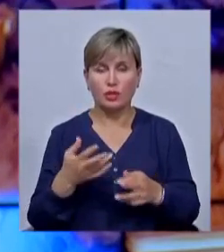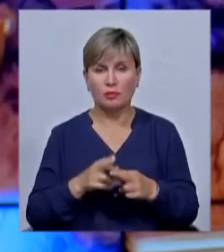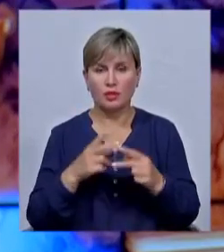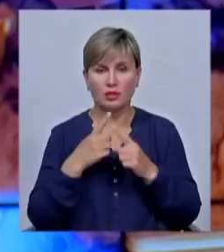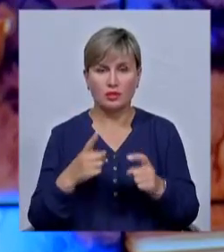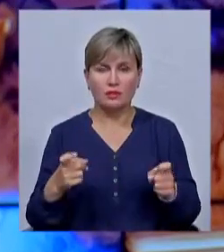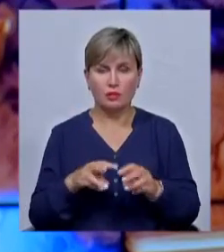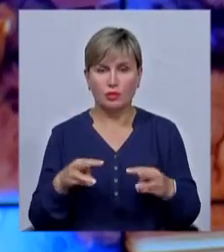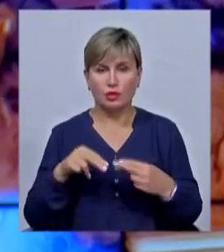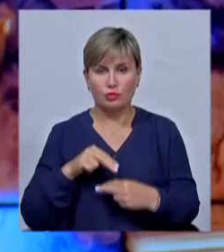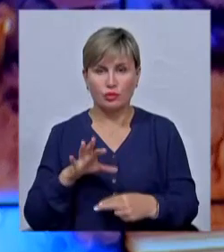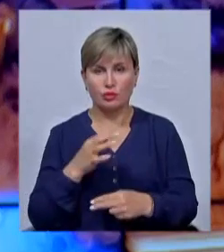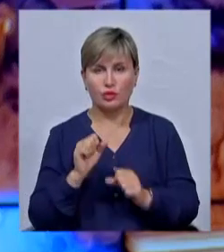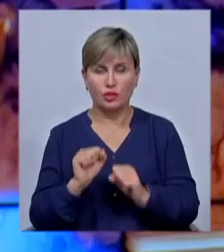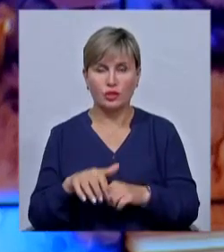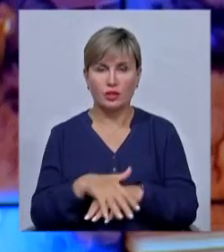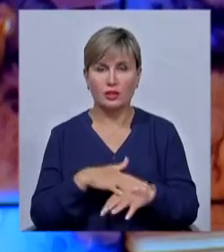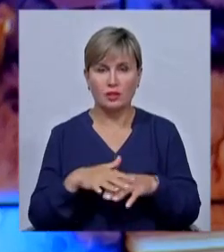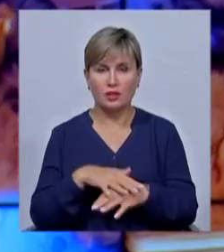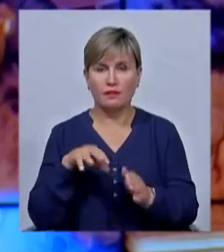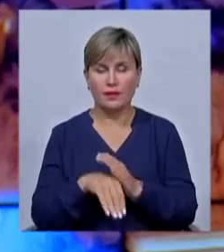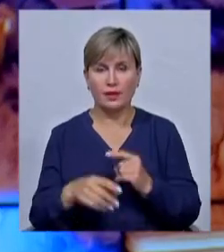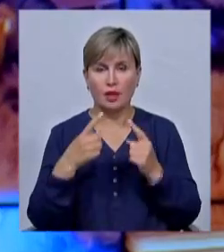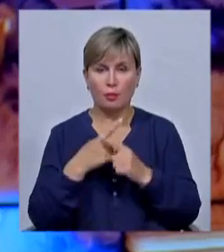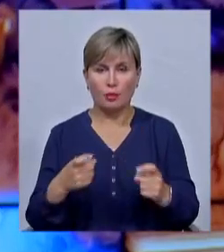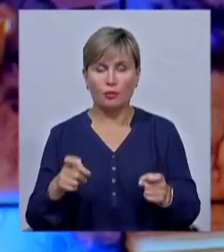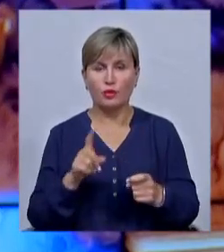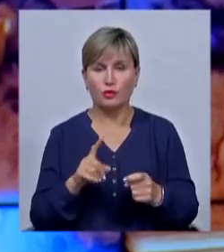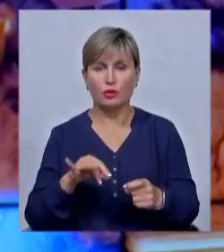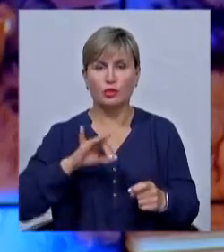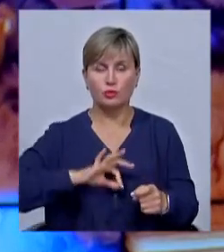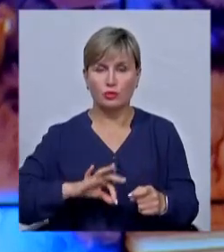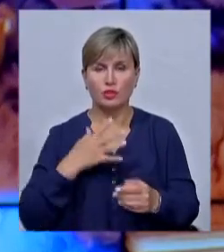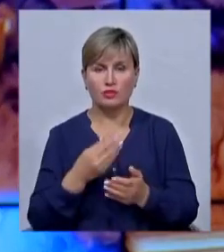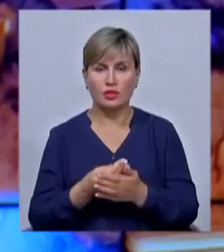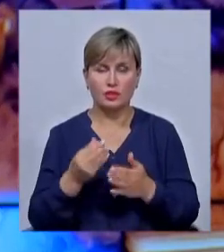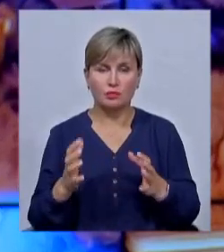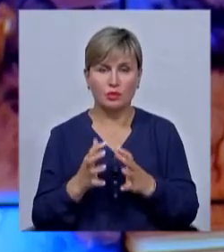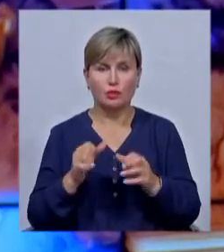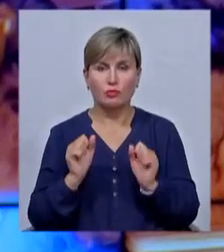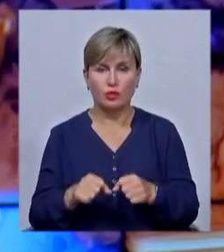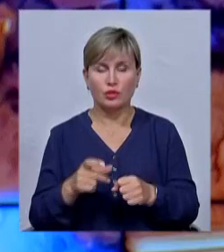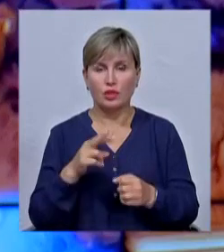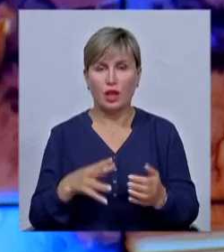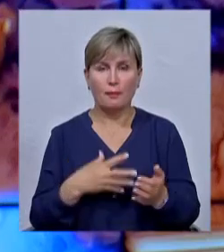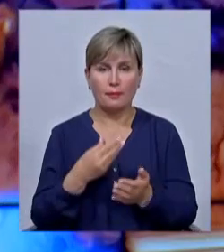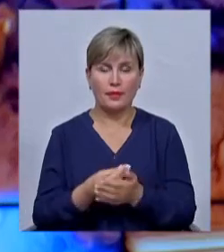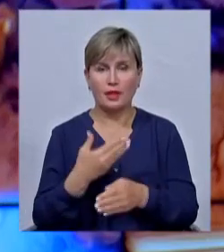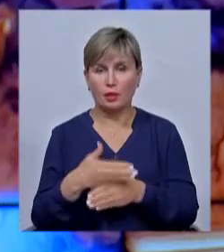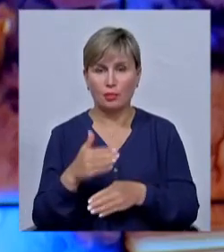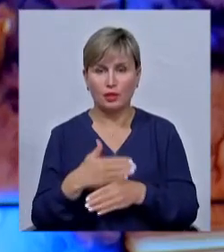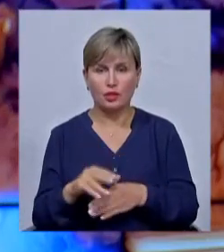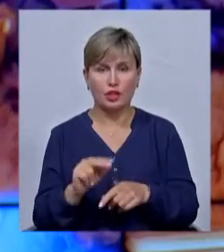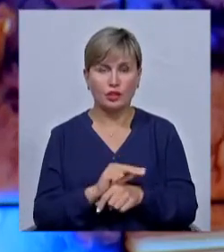заявили в минтруда и соцзащиты населения в ведомстве напомнили что использовать свои сбережения можно будет для оплаты за ипотеку